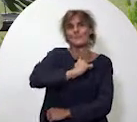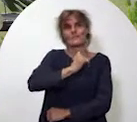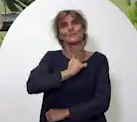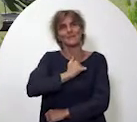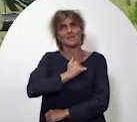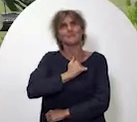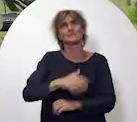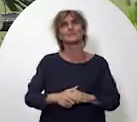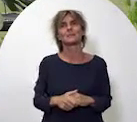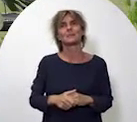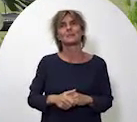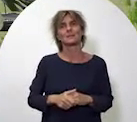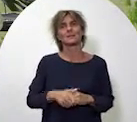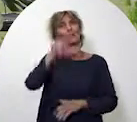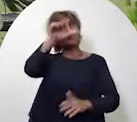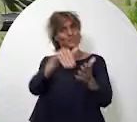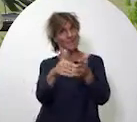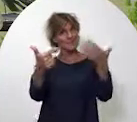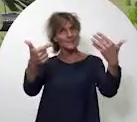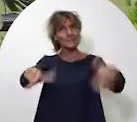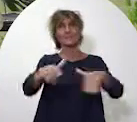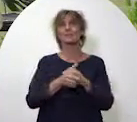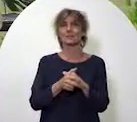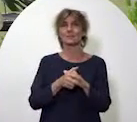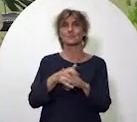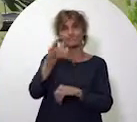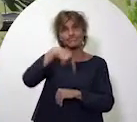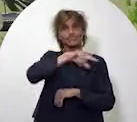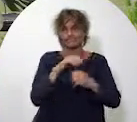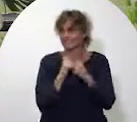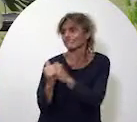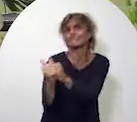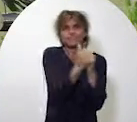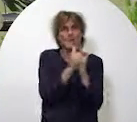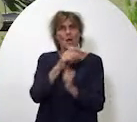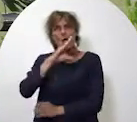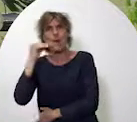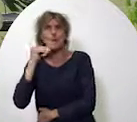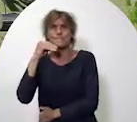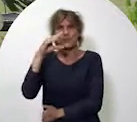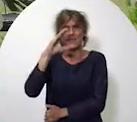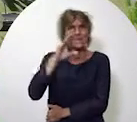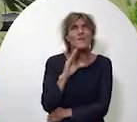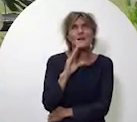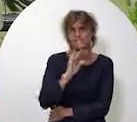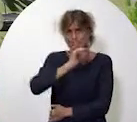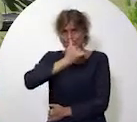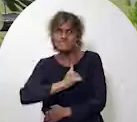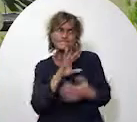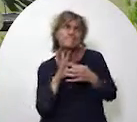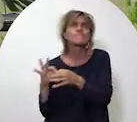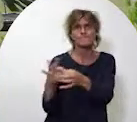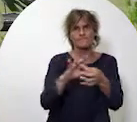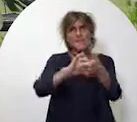de réussite personnelle 2017 c'est que ionale haute forme nomme